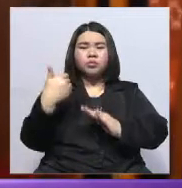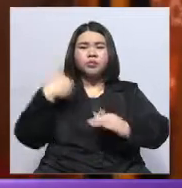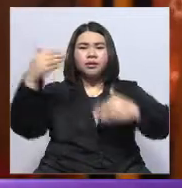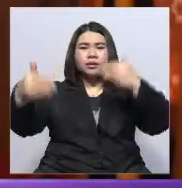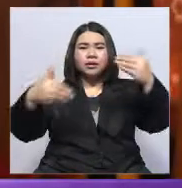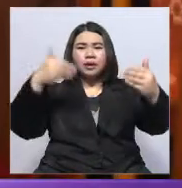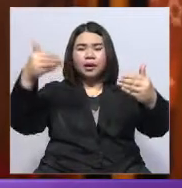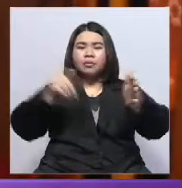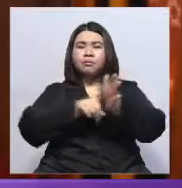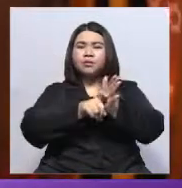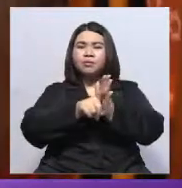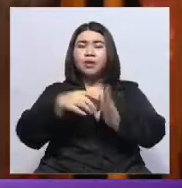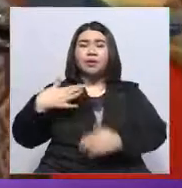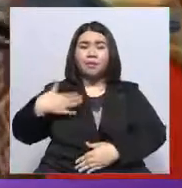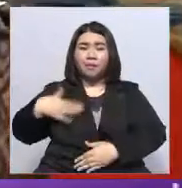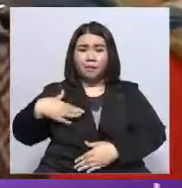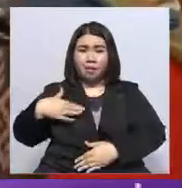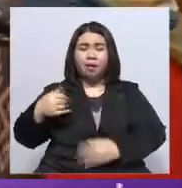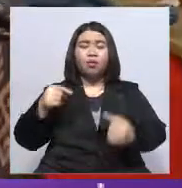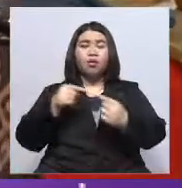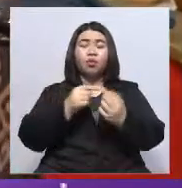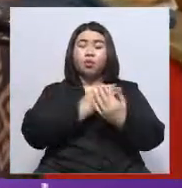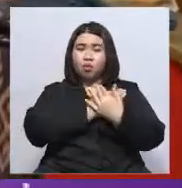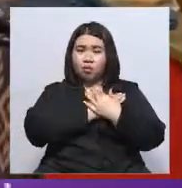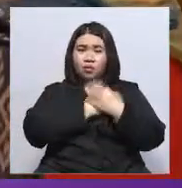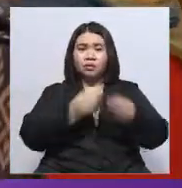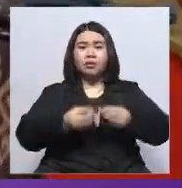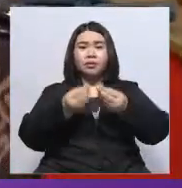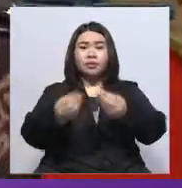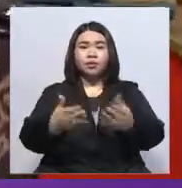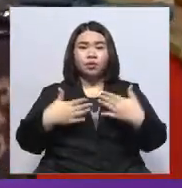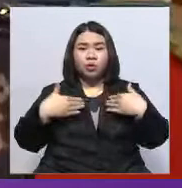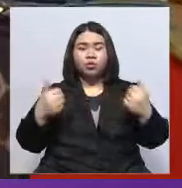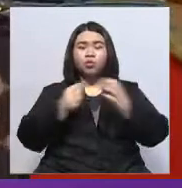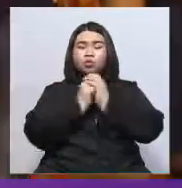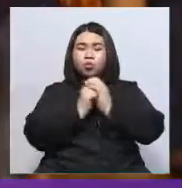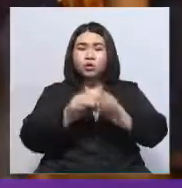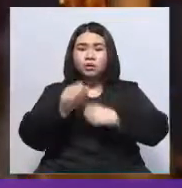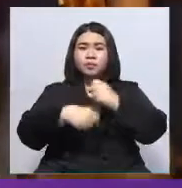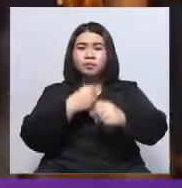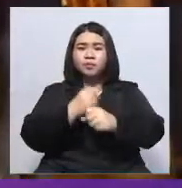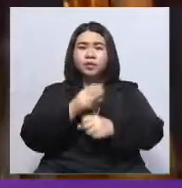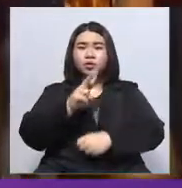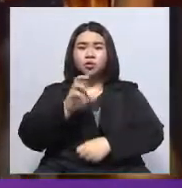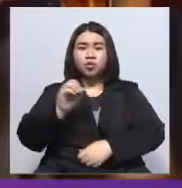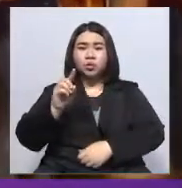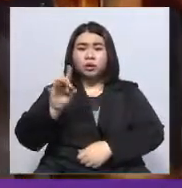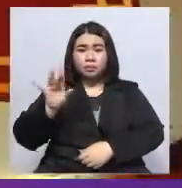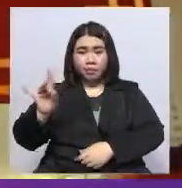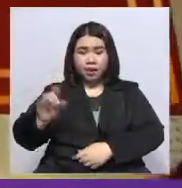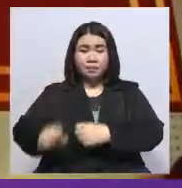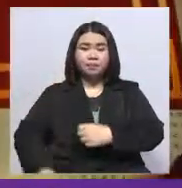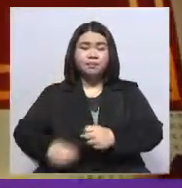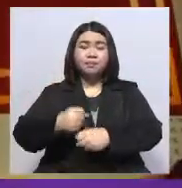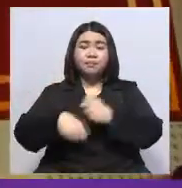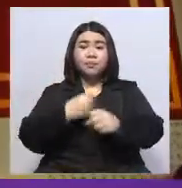จัดงานเส้นไหมลายเสียงเทศกาลแห่งความรักส่งมอบความสุขตรุษจีนปีจอ2018ควบคู่ไปด้วยโด